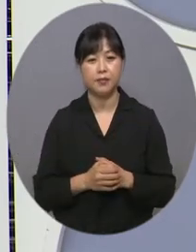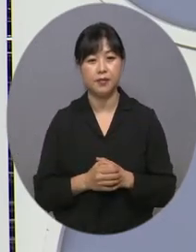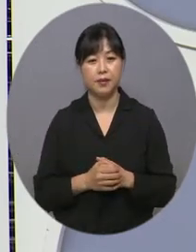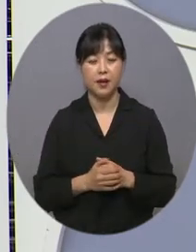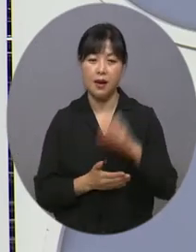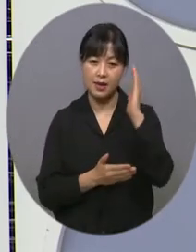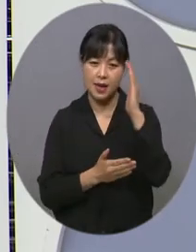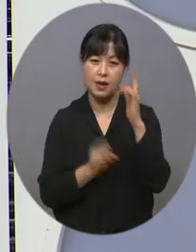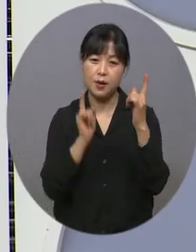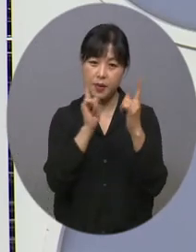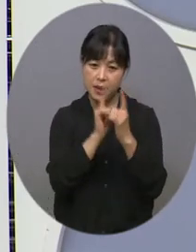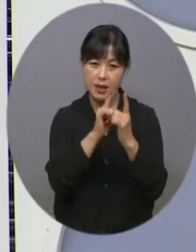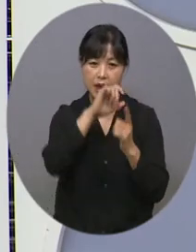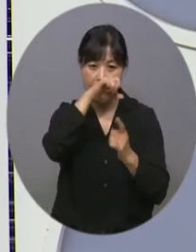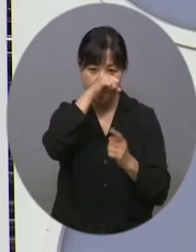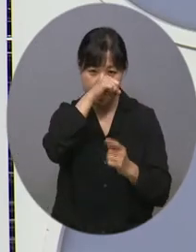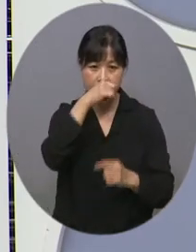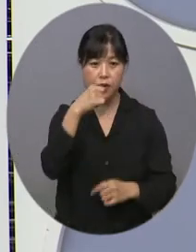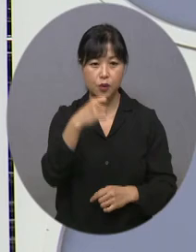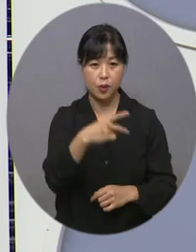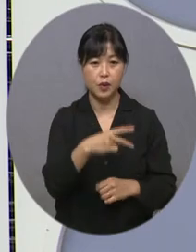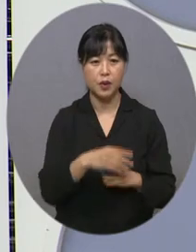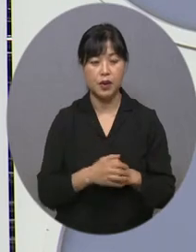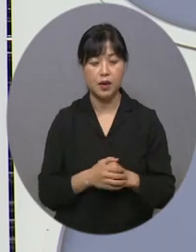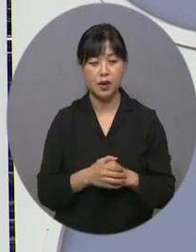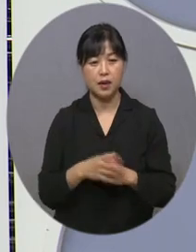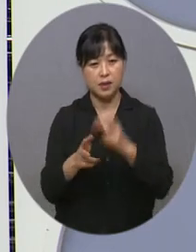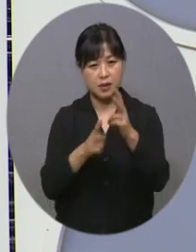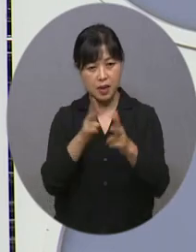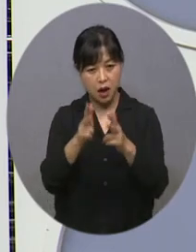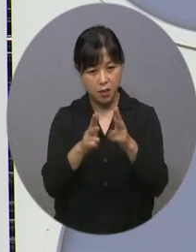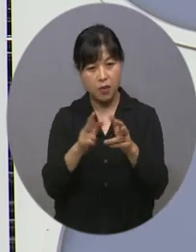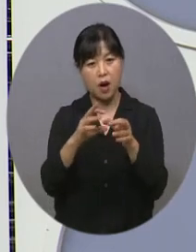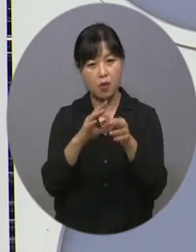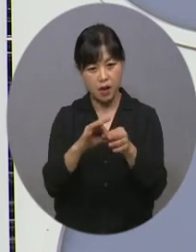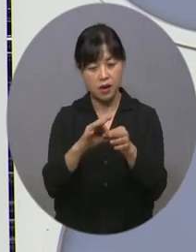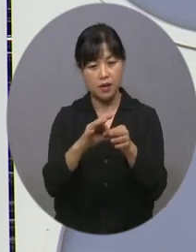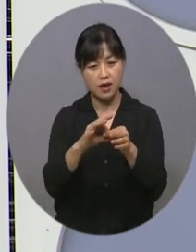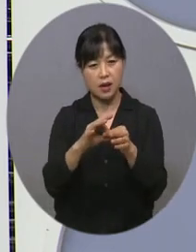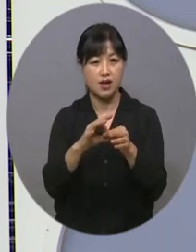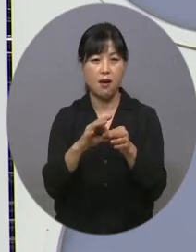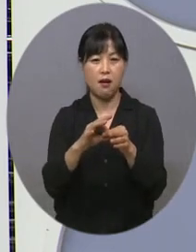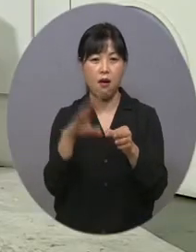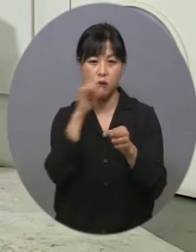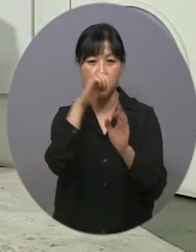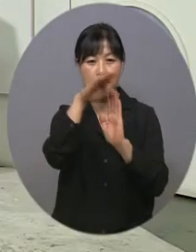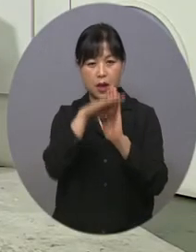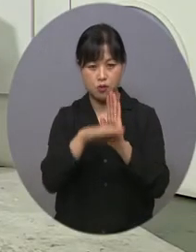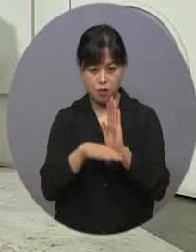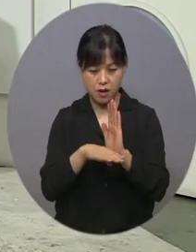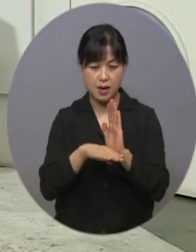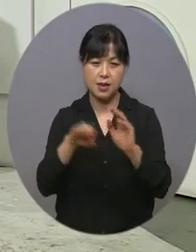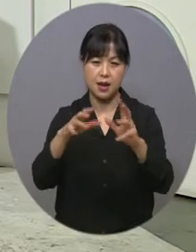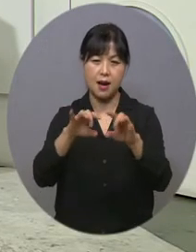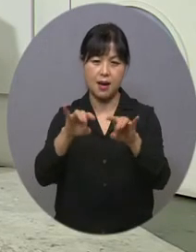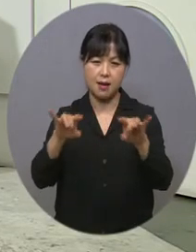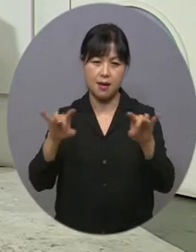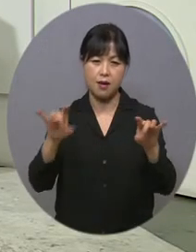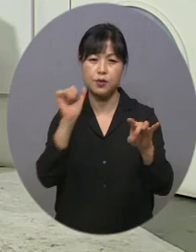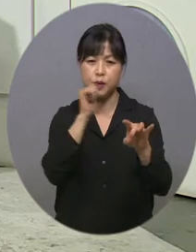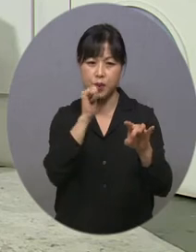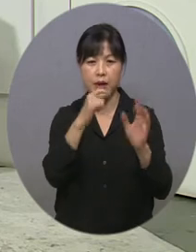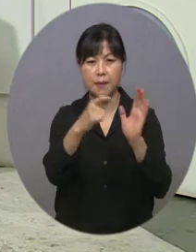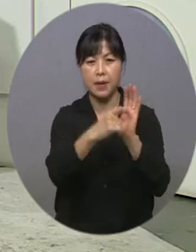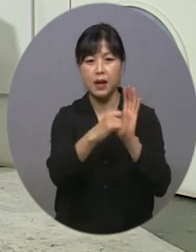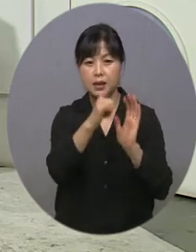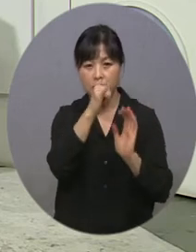만나는 아프리카라든지 또는 뭐 비즈니스 가이드라든지 이런 것이 각 국가별로 다 돼 있어요. 그리고 또 저희가 모바일